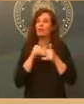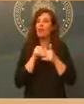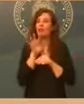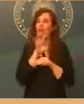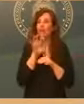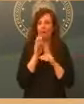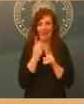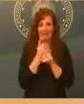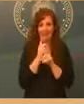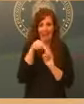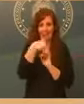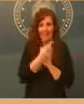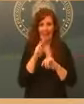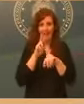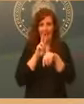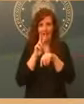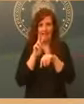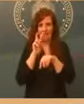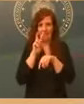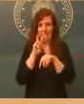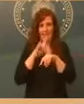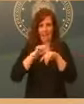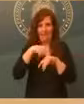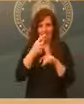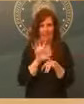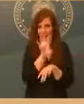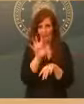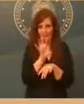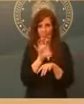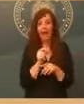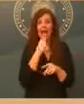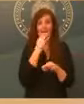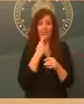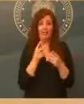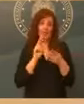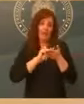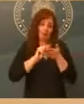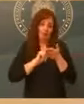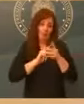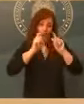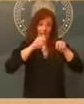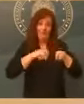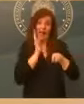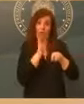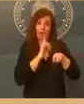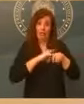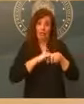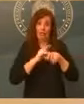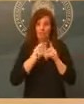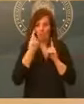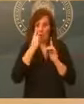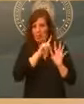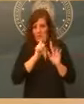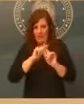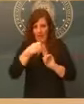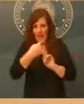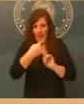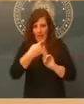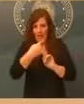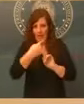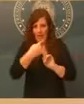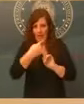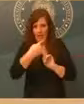una settimana immediatamente dopo il riavvio del 14 settembre se avete pensato a una